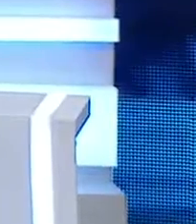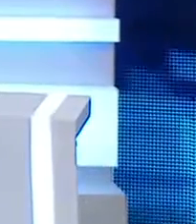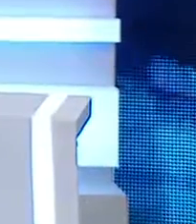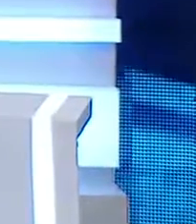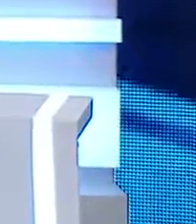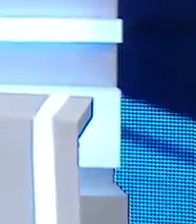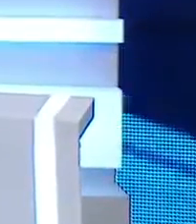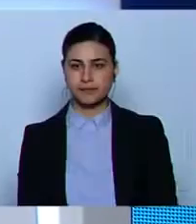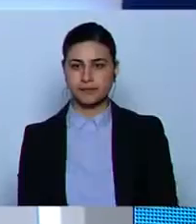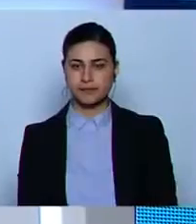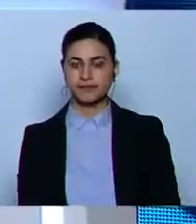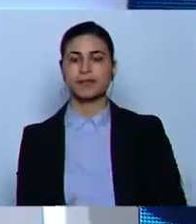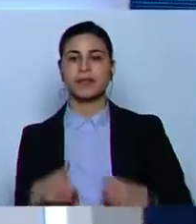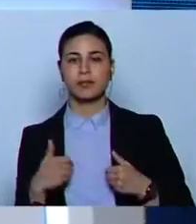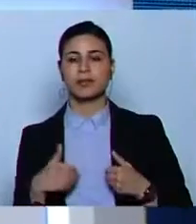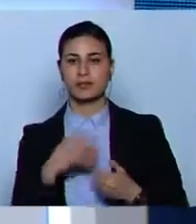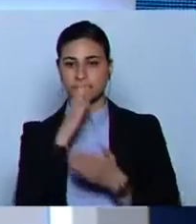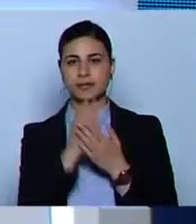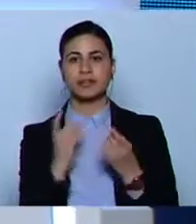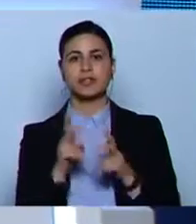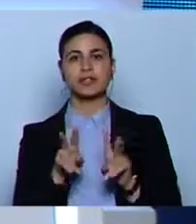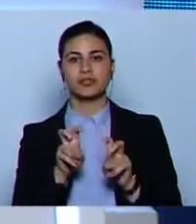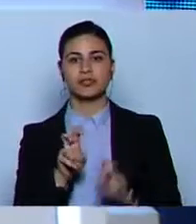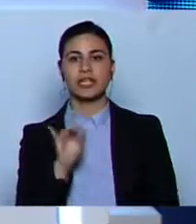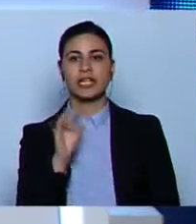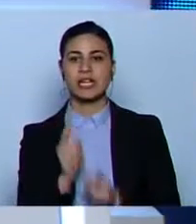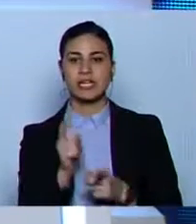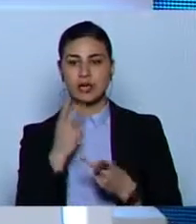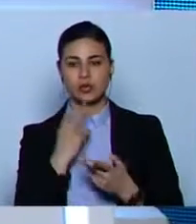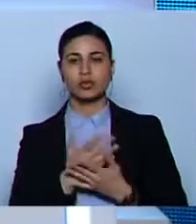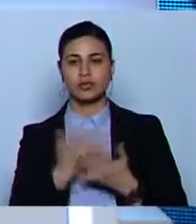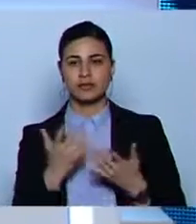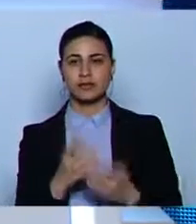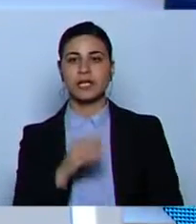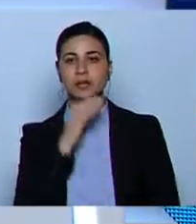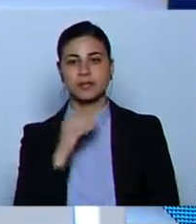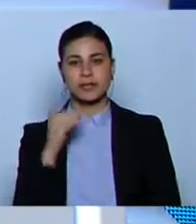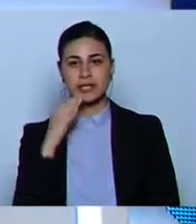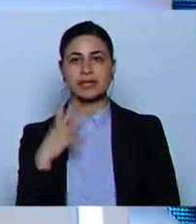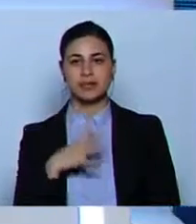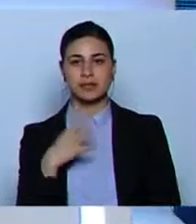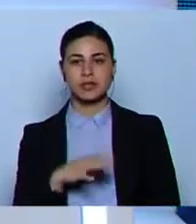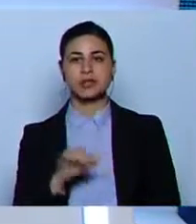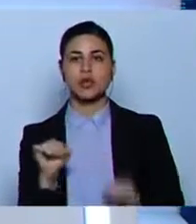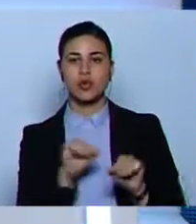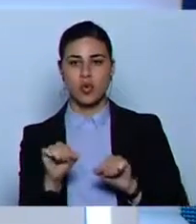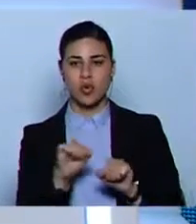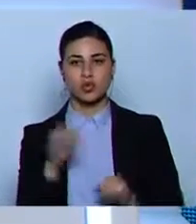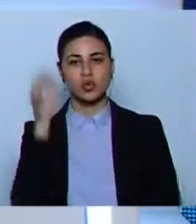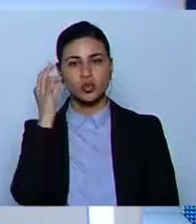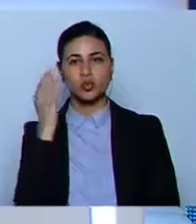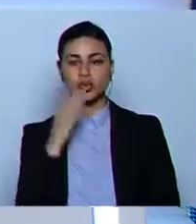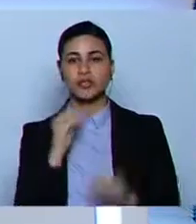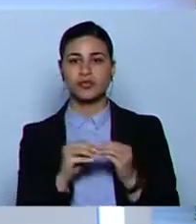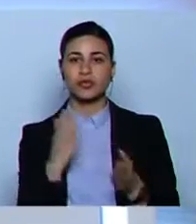სამშვიდობის მოგესალმებით ჩვენი ყურები რეალურ სივრცეს მე ნინო ზაუდაშვილი ვარ. ცხეთა, თელავი, გორი, ახალციხე, ამბროლაური, ოზურგეთი, ზუგდიდი შეინარჩუნებენ